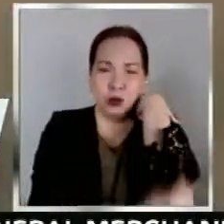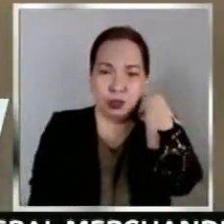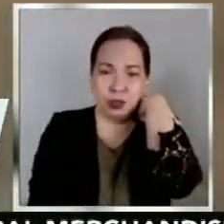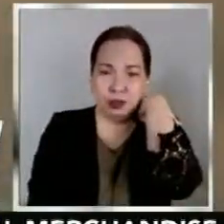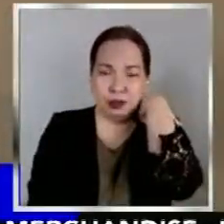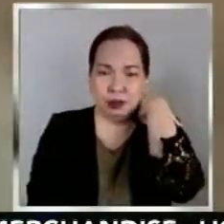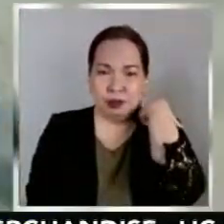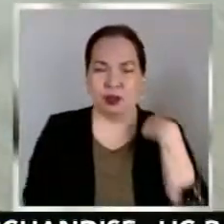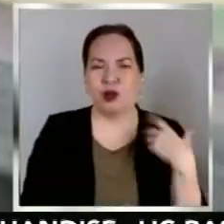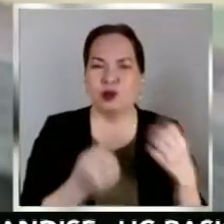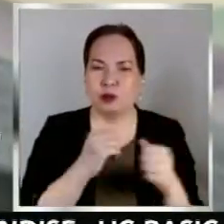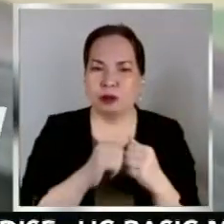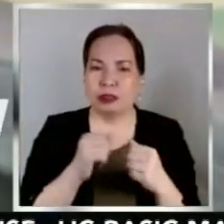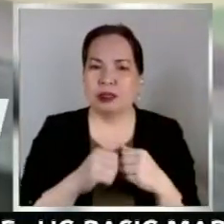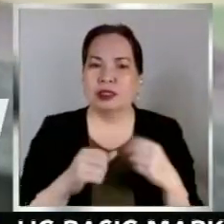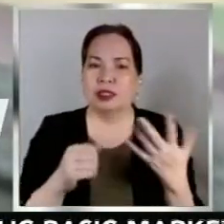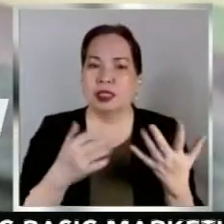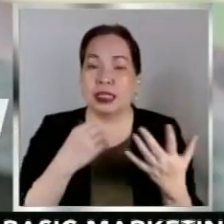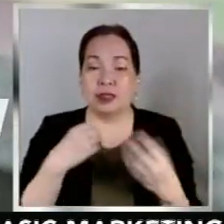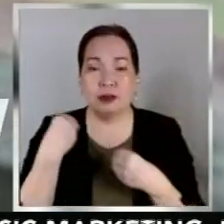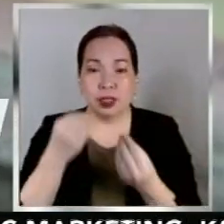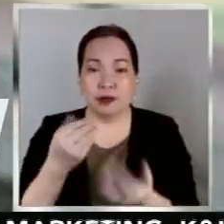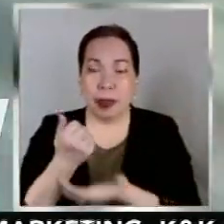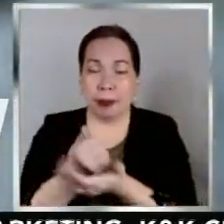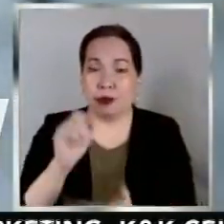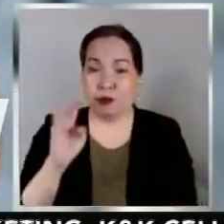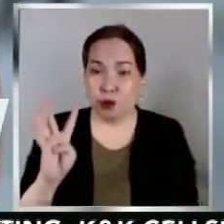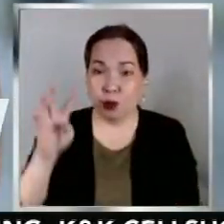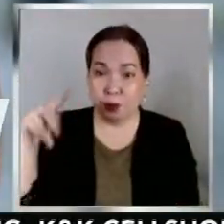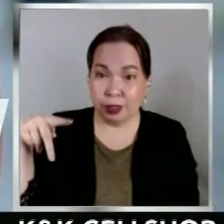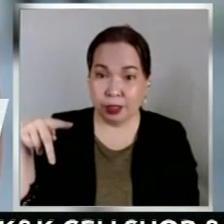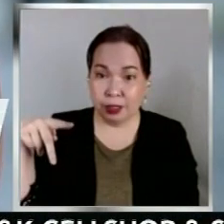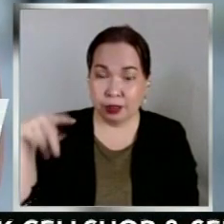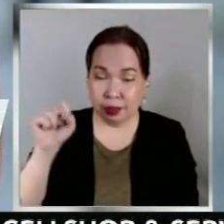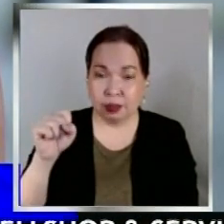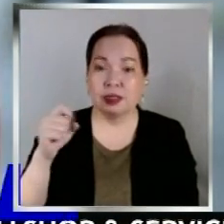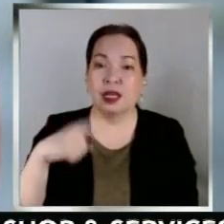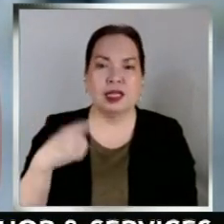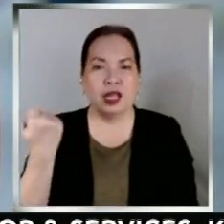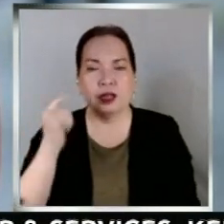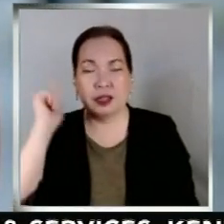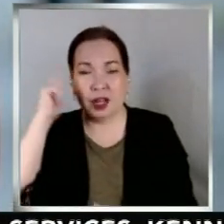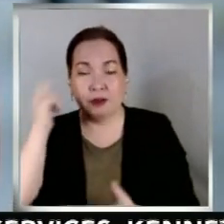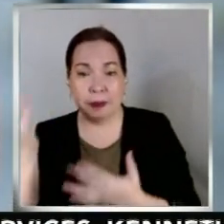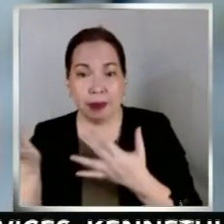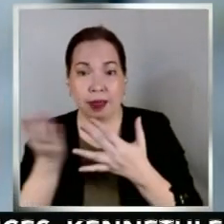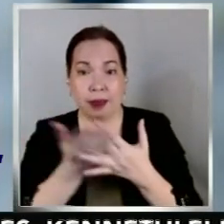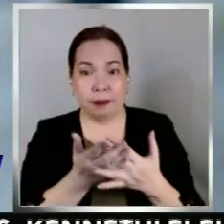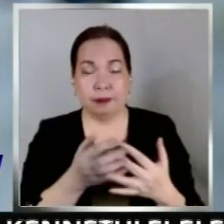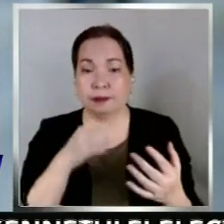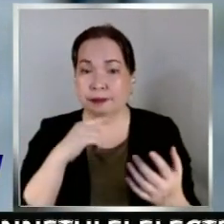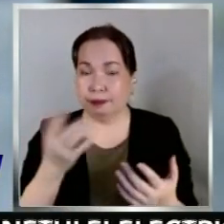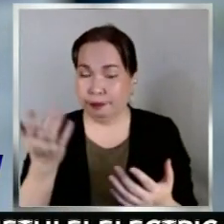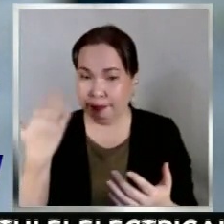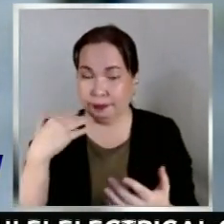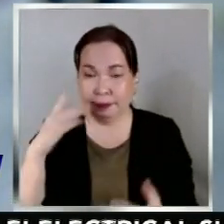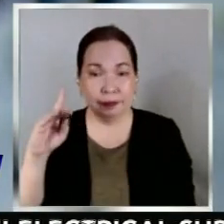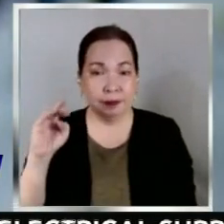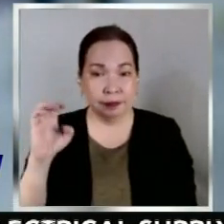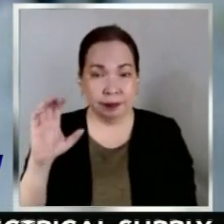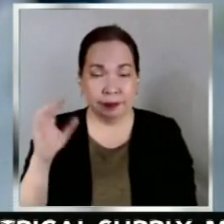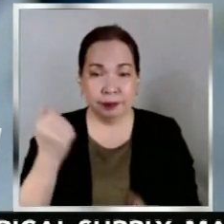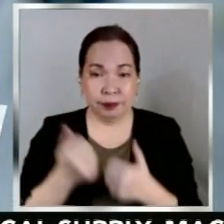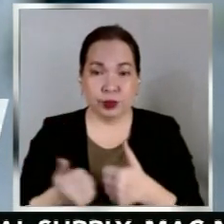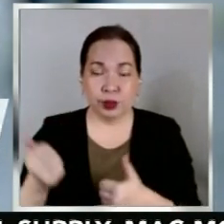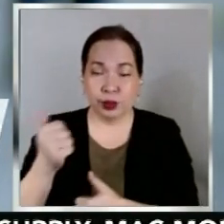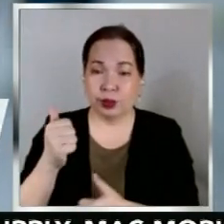labor ang 4-Piece Program at iba pang government intervention. Nito lang Disyembre, pinungunahan ni Labor Secretary Ben Leguesma ang pulong ng National